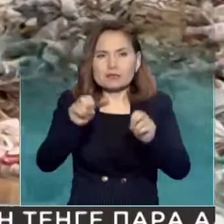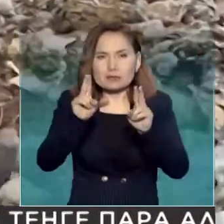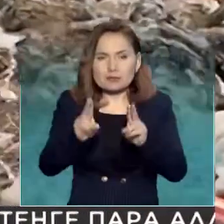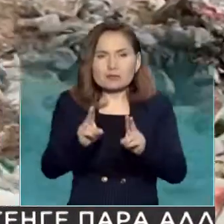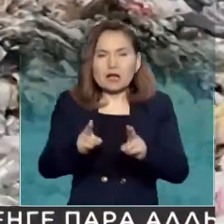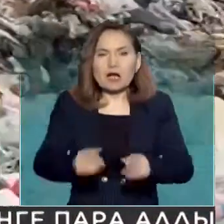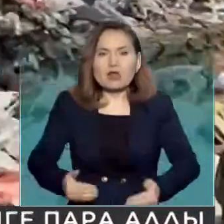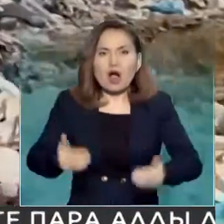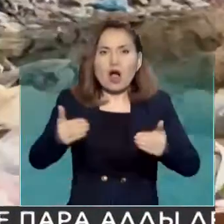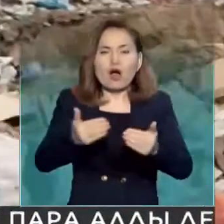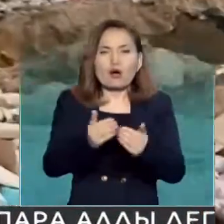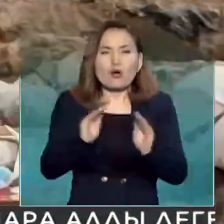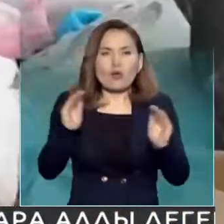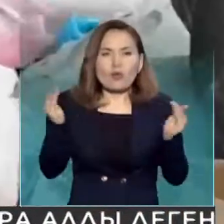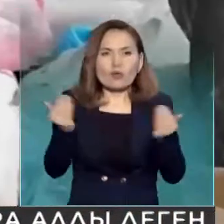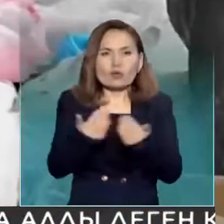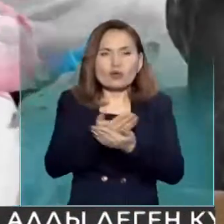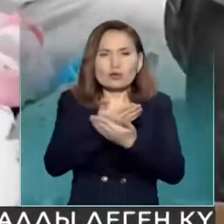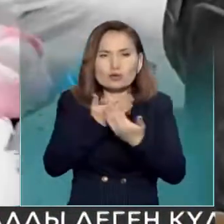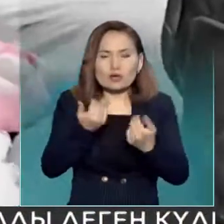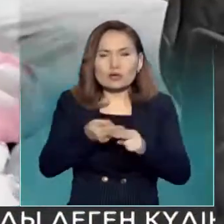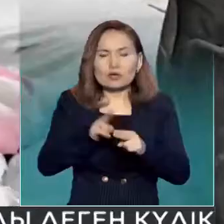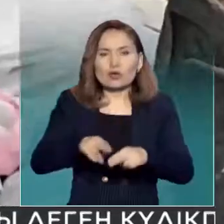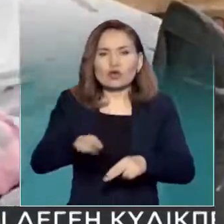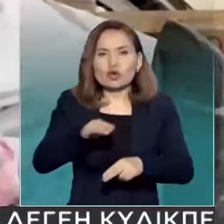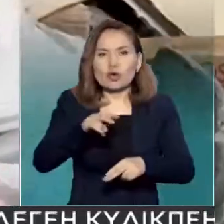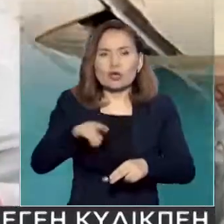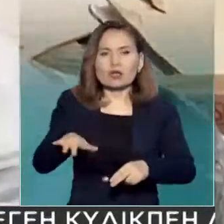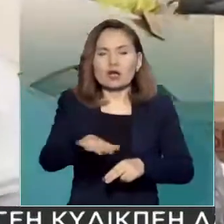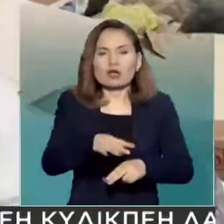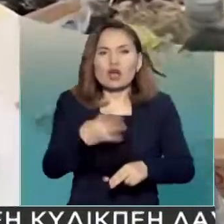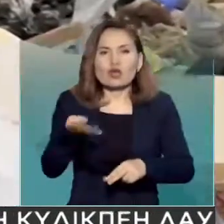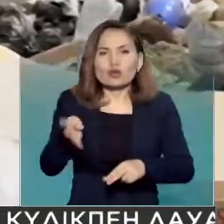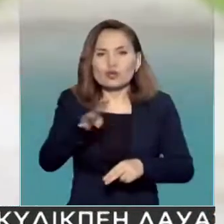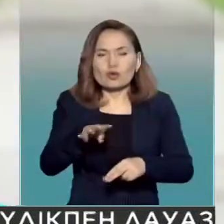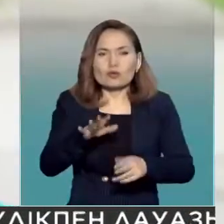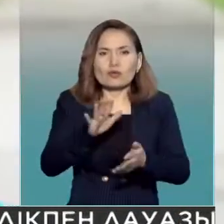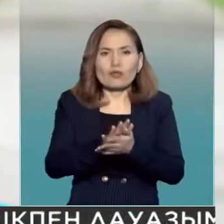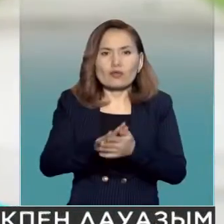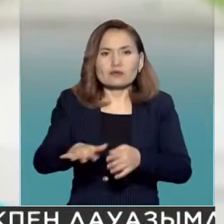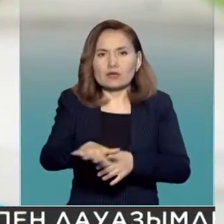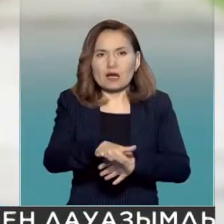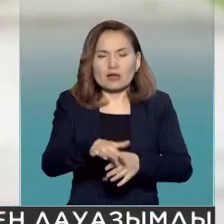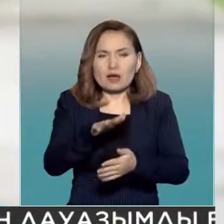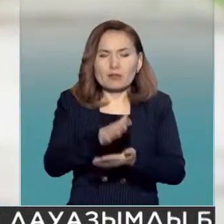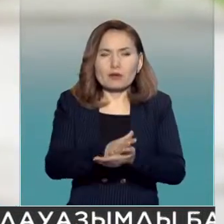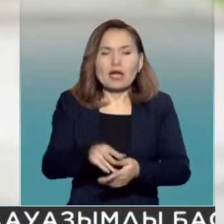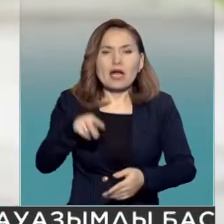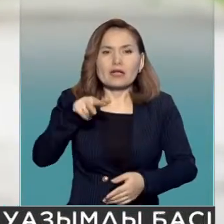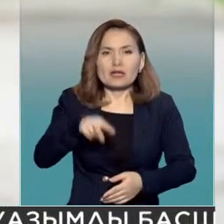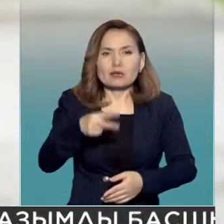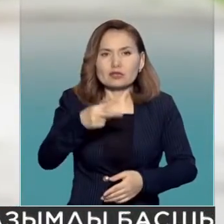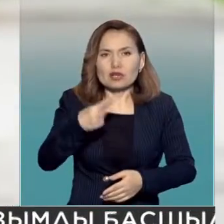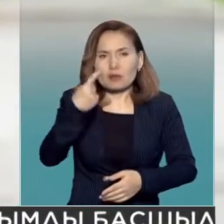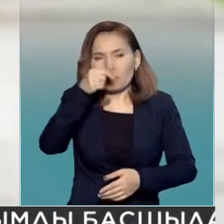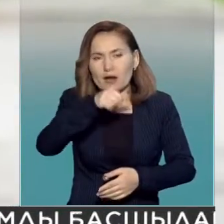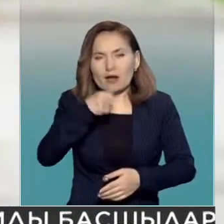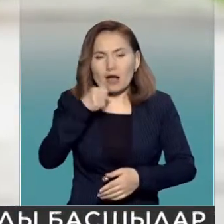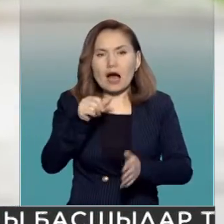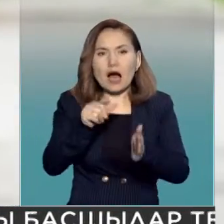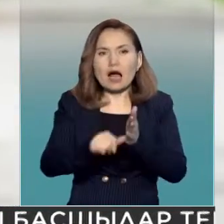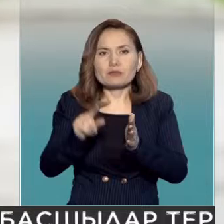жоқ екені анықталған. Оның ішіне осы Жуалы ауданынан 4 қоқыс алаңы кіреді. 2021 жылы 61